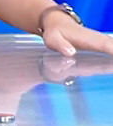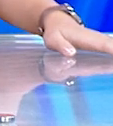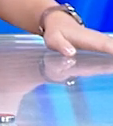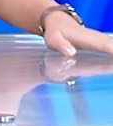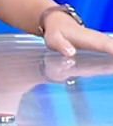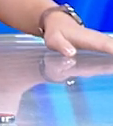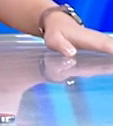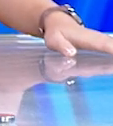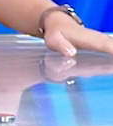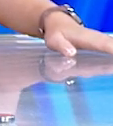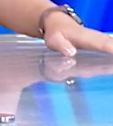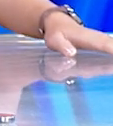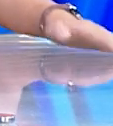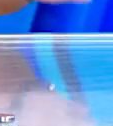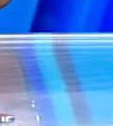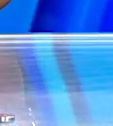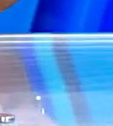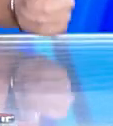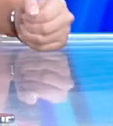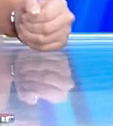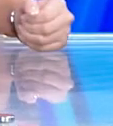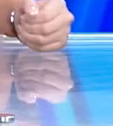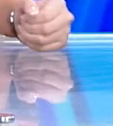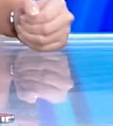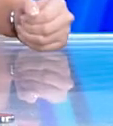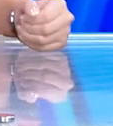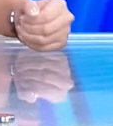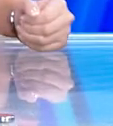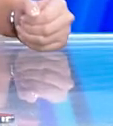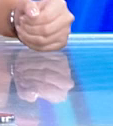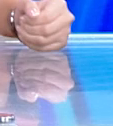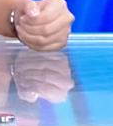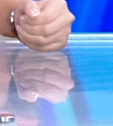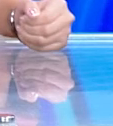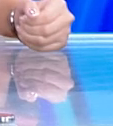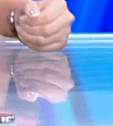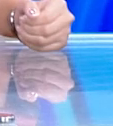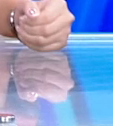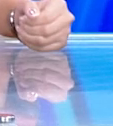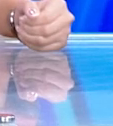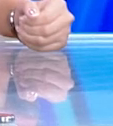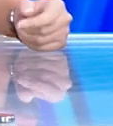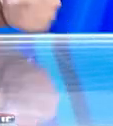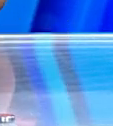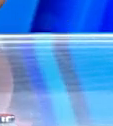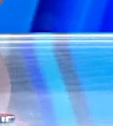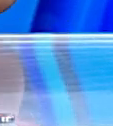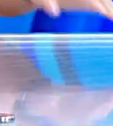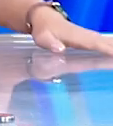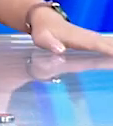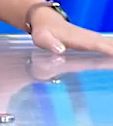pemirsa pemerintah mengeluarkan wacana mulai tahun 2023 pembelian LPG subsidi atau LPG 3 kg akan menggunakan